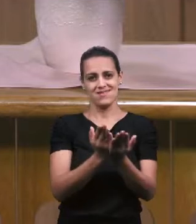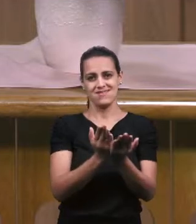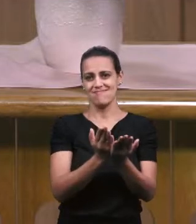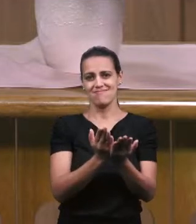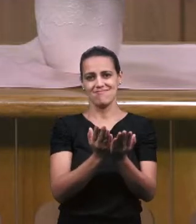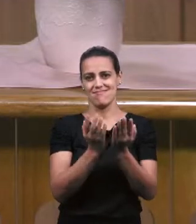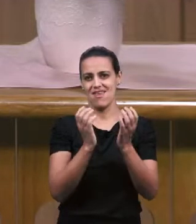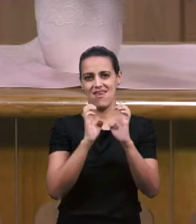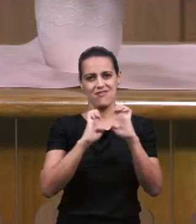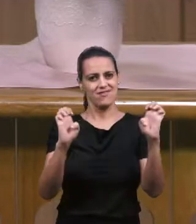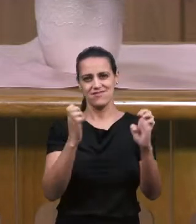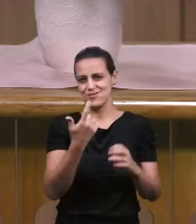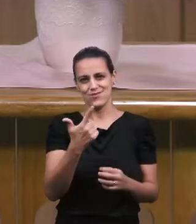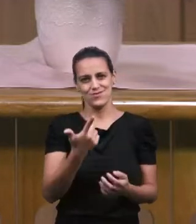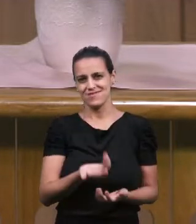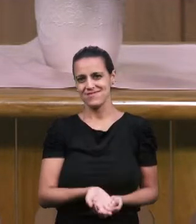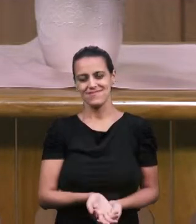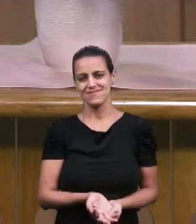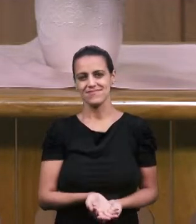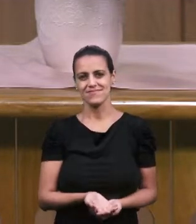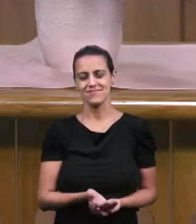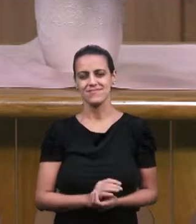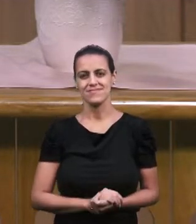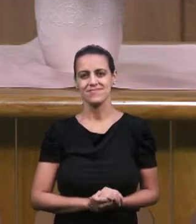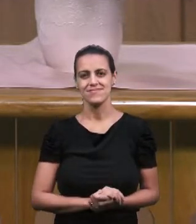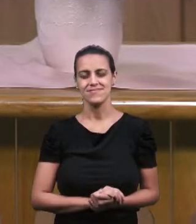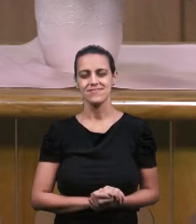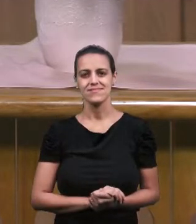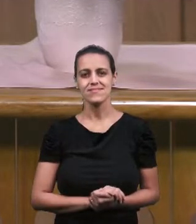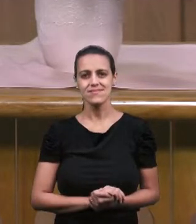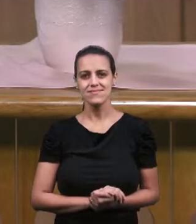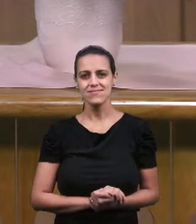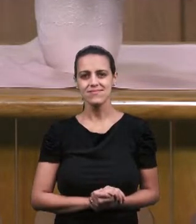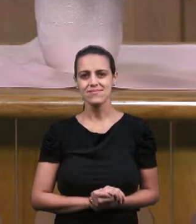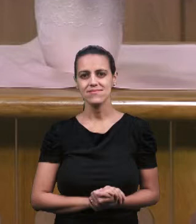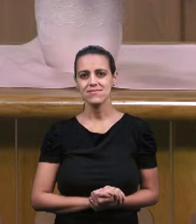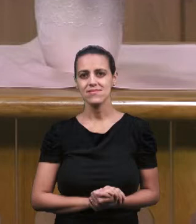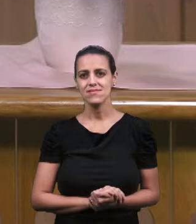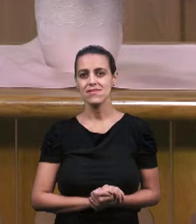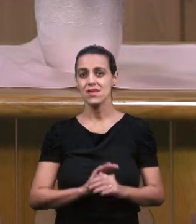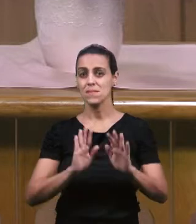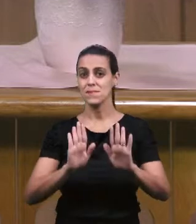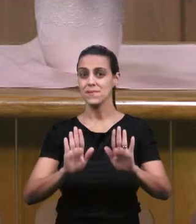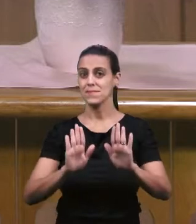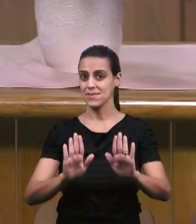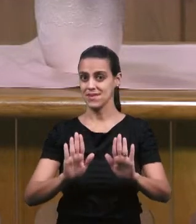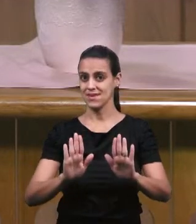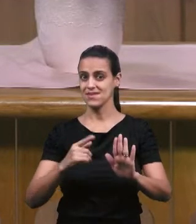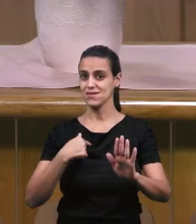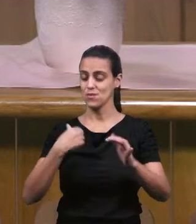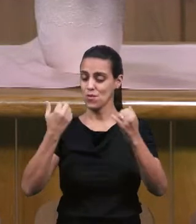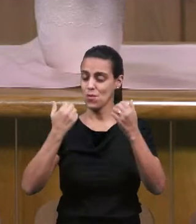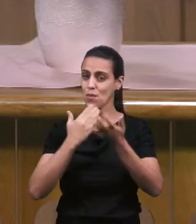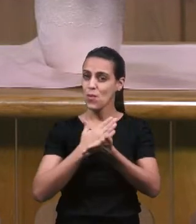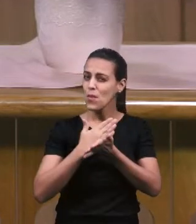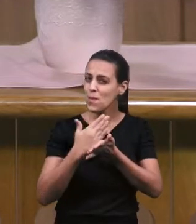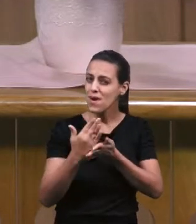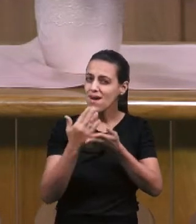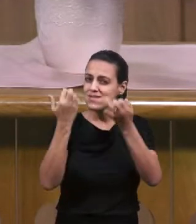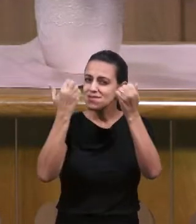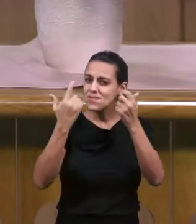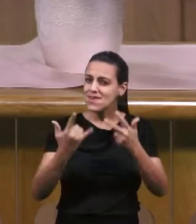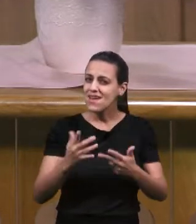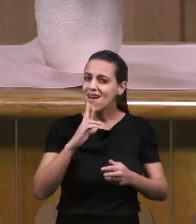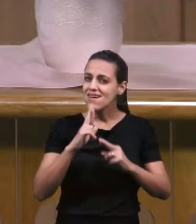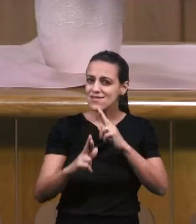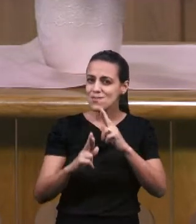l'évangile. Mais la lumière, la lutte, la bataille qui s'est déclenchée, et je veux commencer à donner une partie